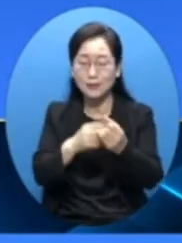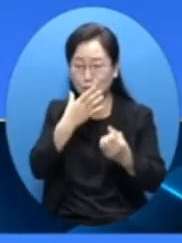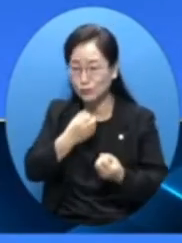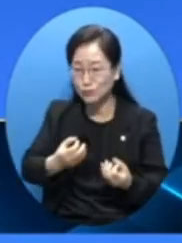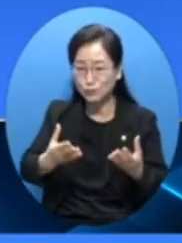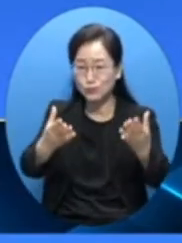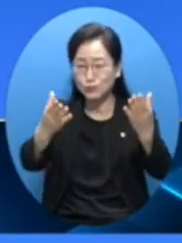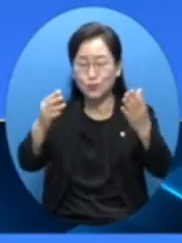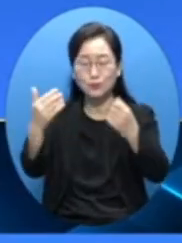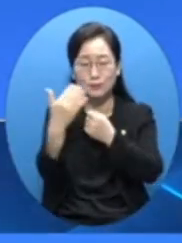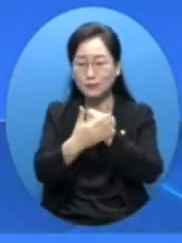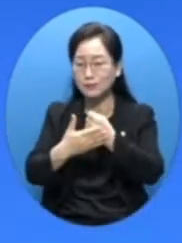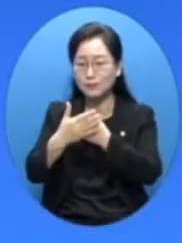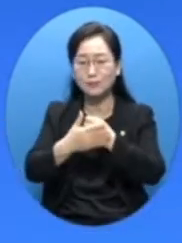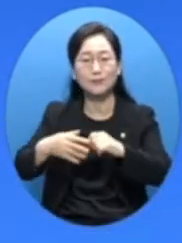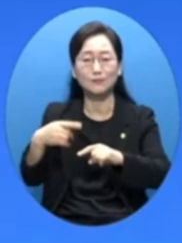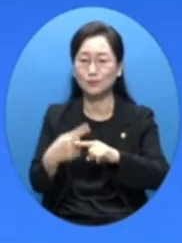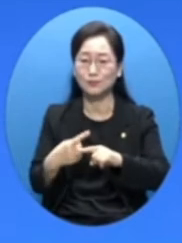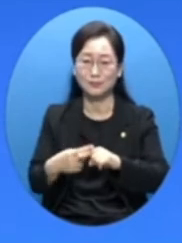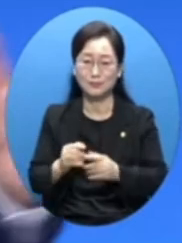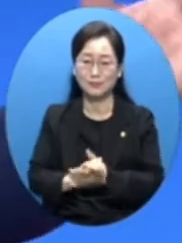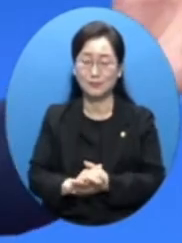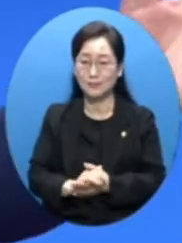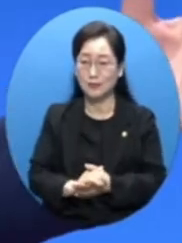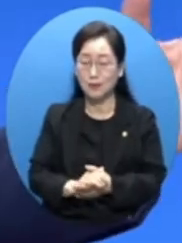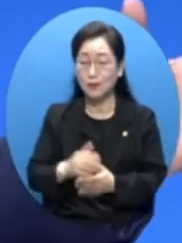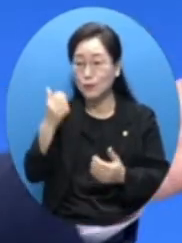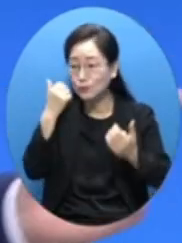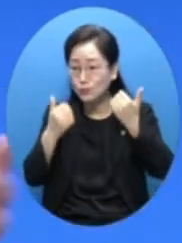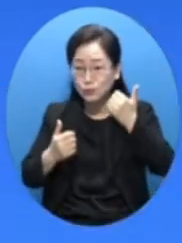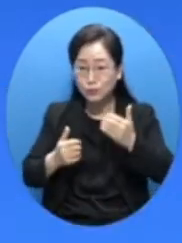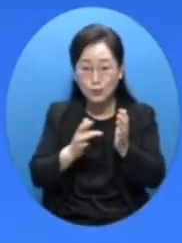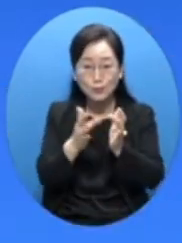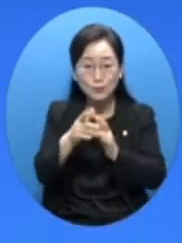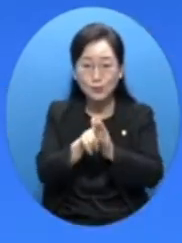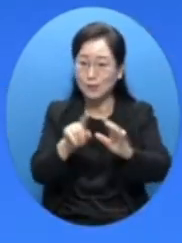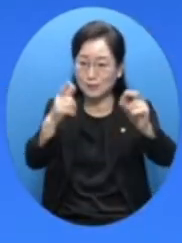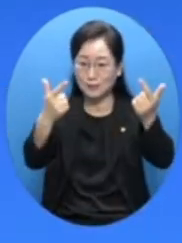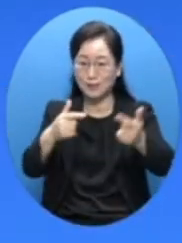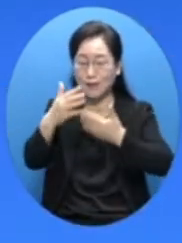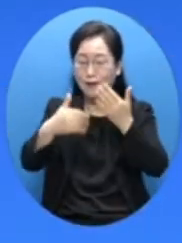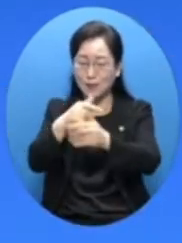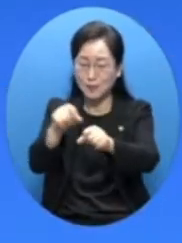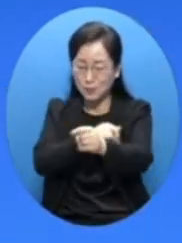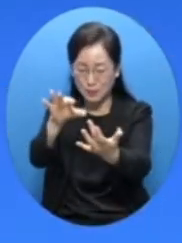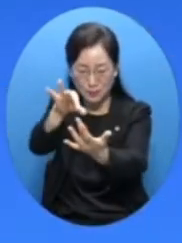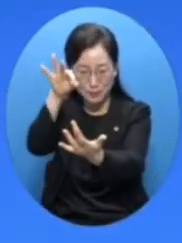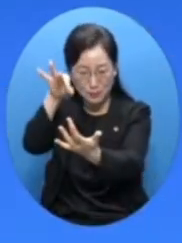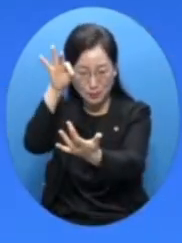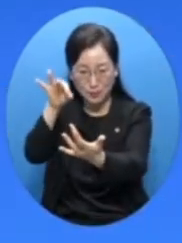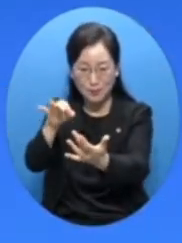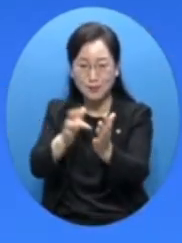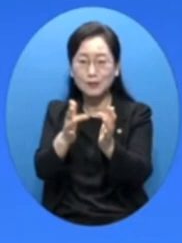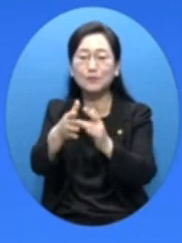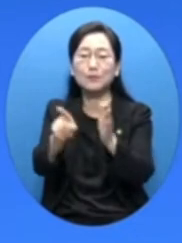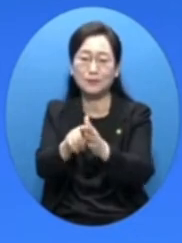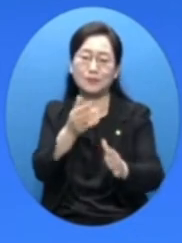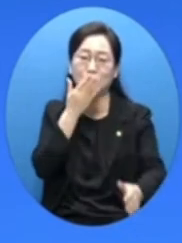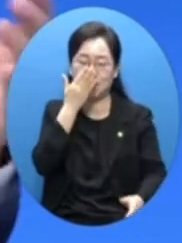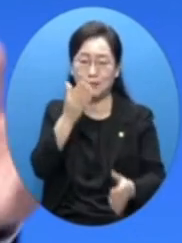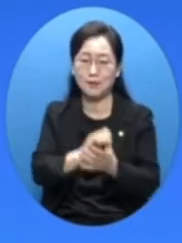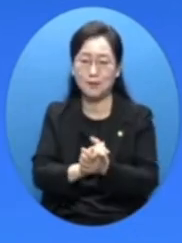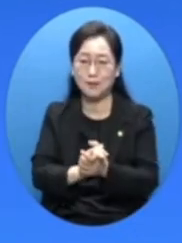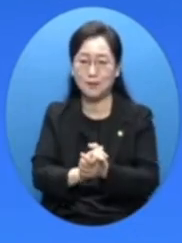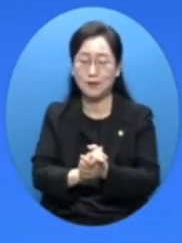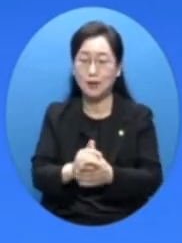축복이요 은혜입니다. 아무나 예수를 믿는 것이 아닙니다. 하나님이 택한 자들이 예수를 믿는 것입니다.